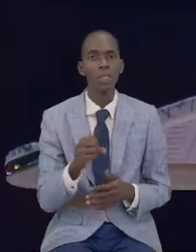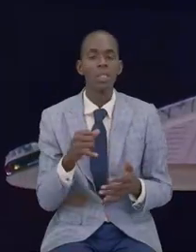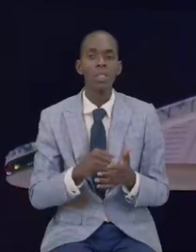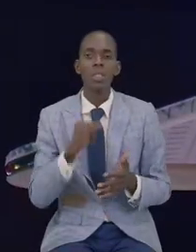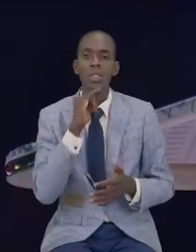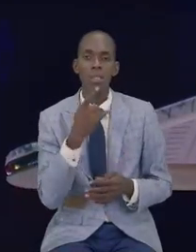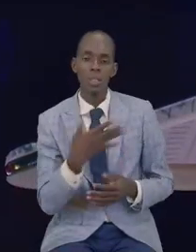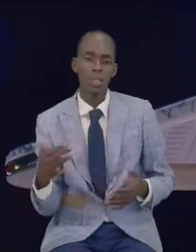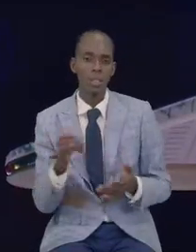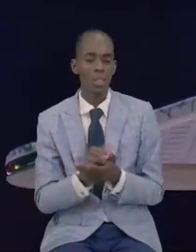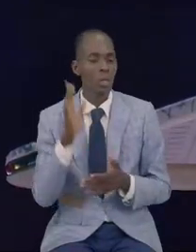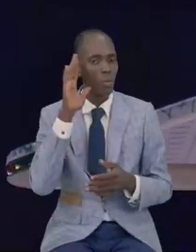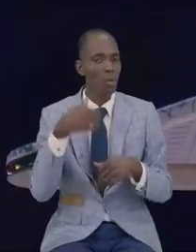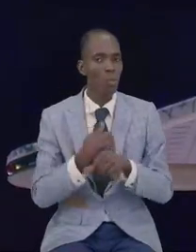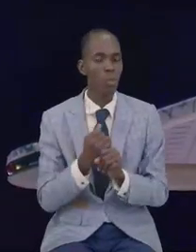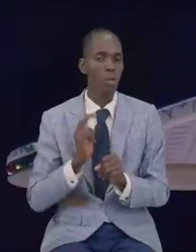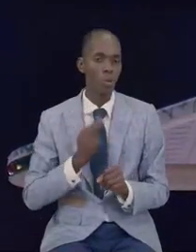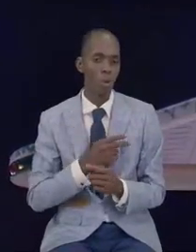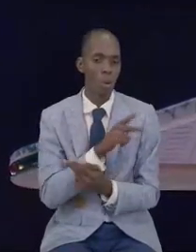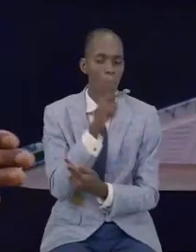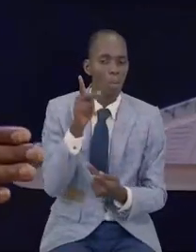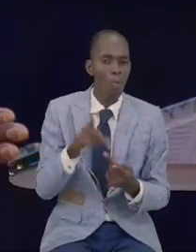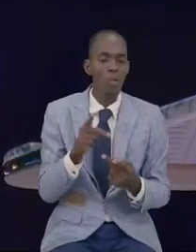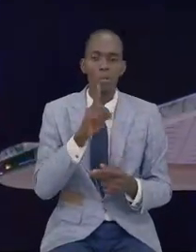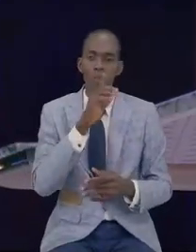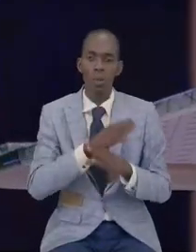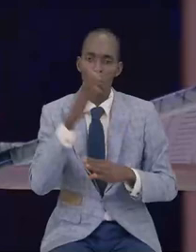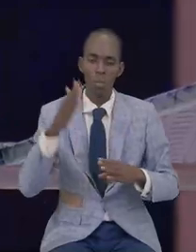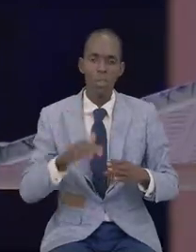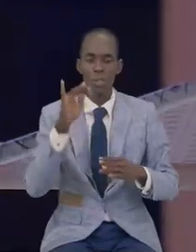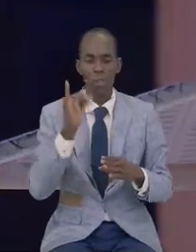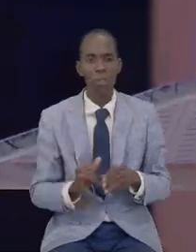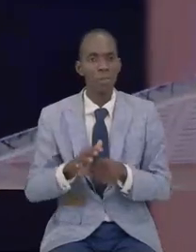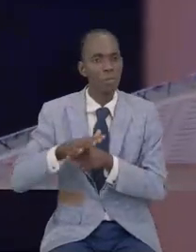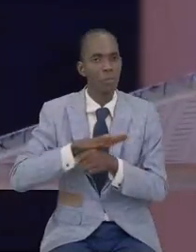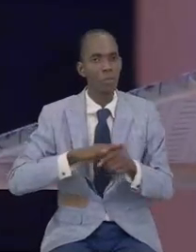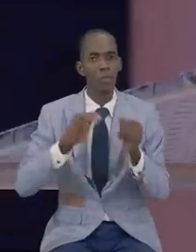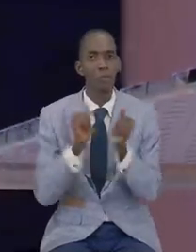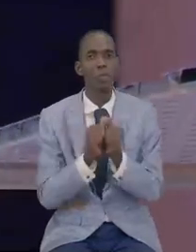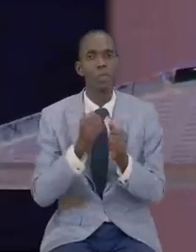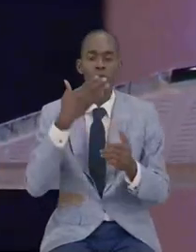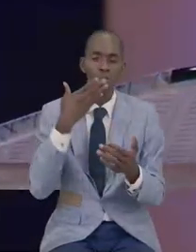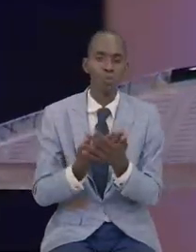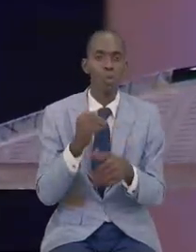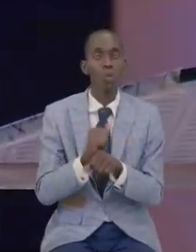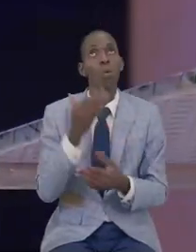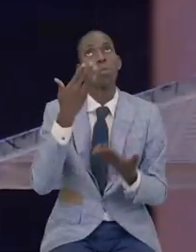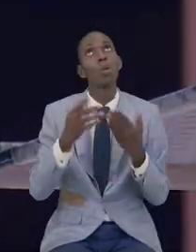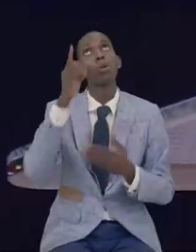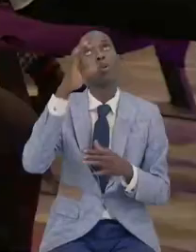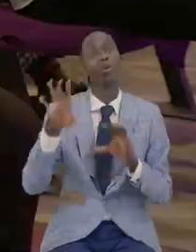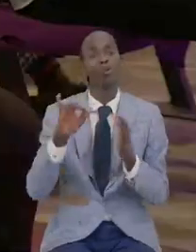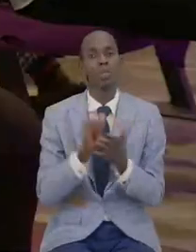rend accomplis et propres à toute bonne œuvre. Puisse le Seigneur le faire dans notre vie au